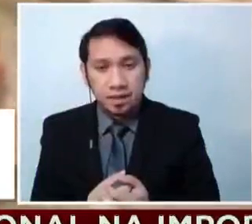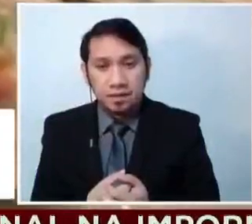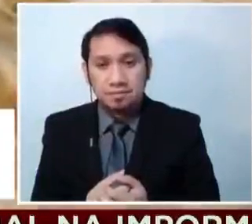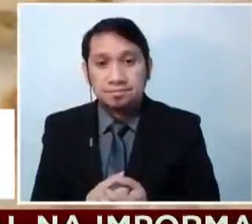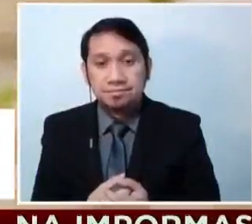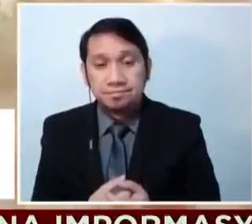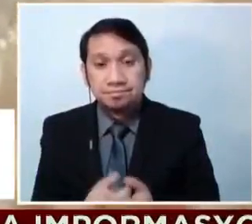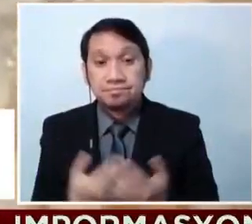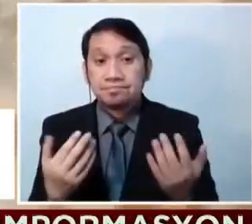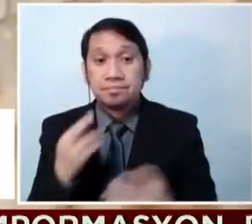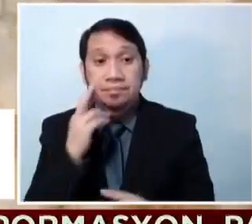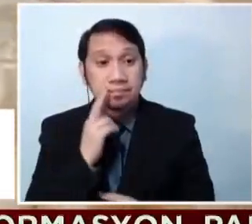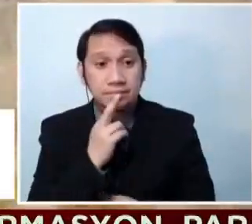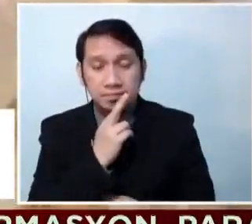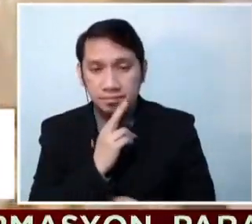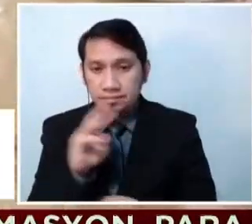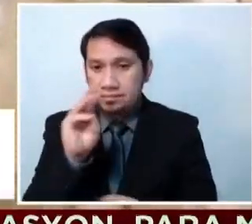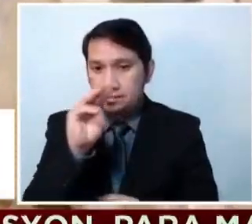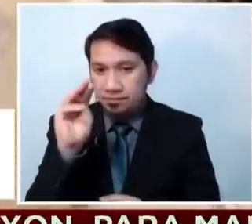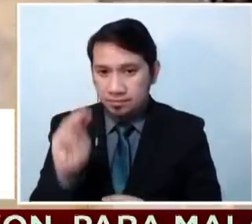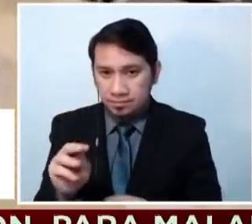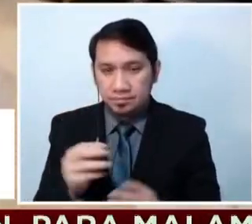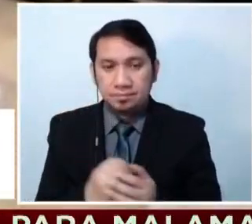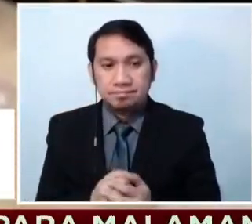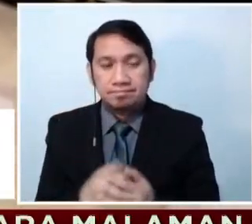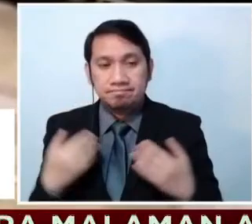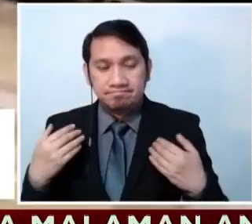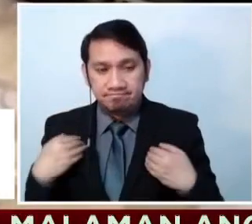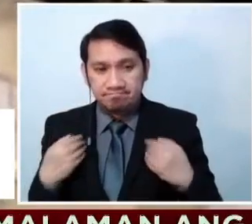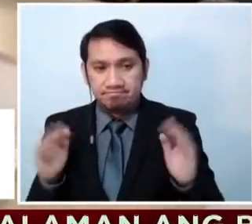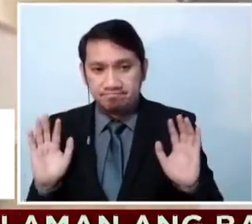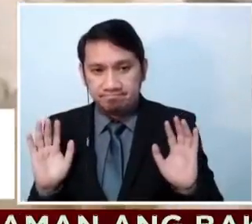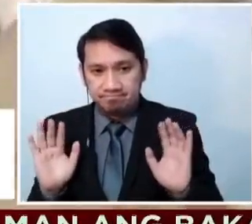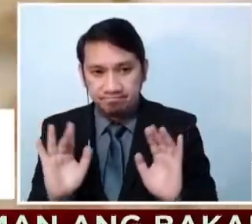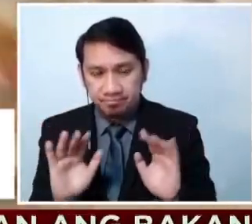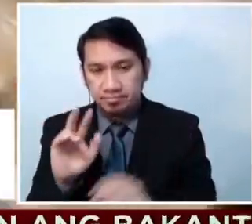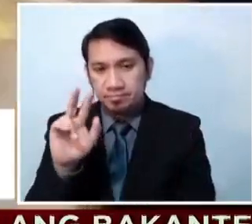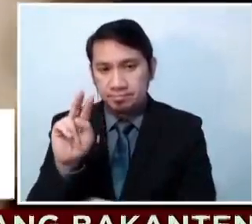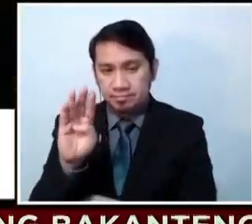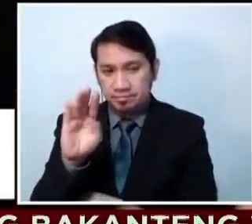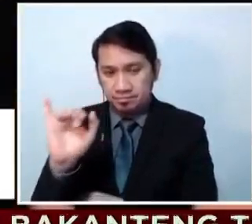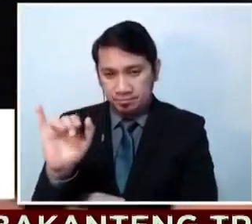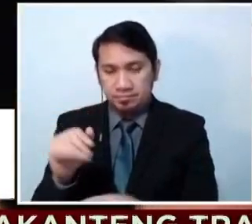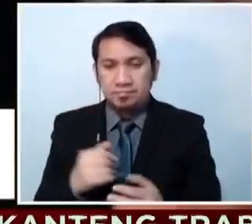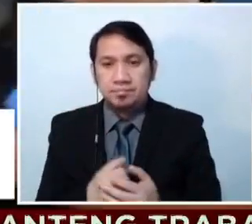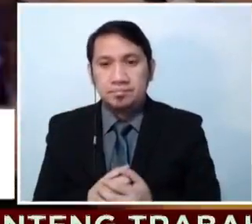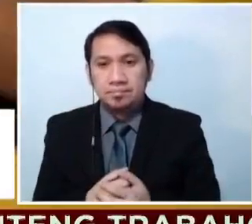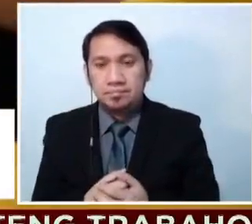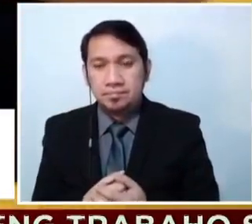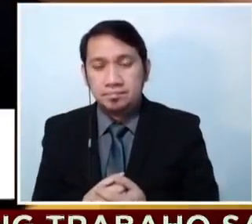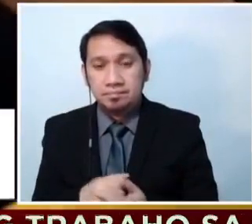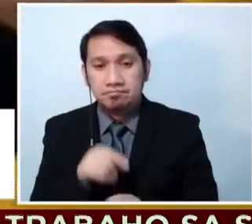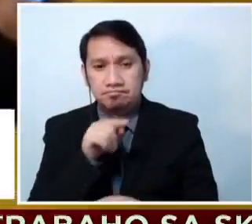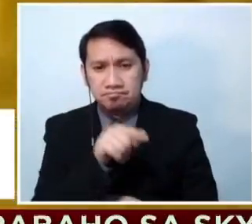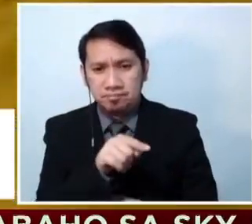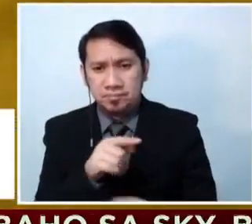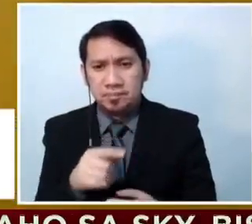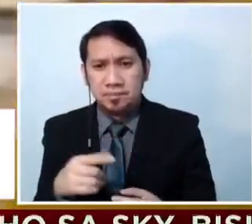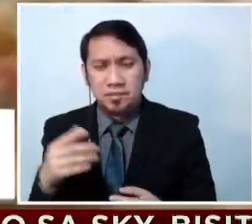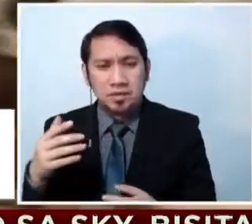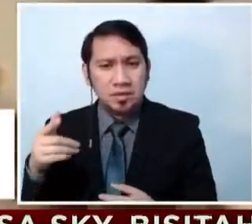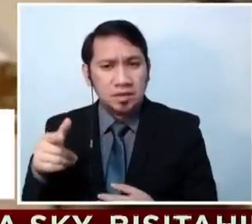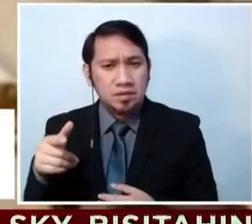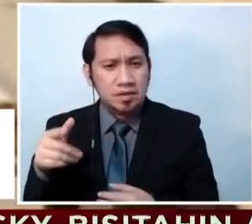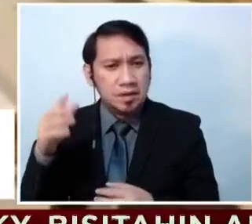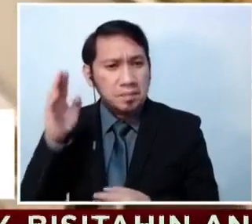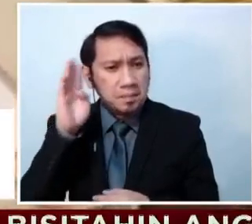Sa isang restaurant sa Maynila, agad pinaligiran ang NBI Special Projects Team at BOC Intelligence Group si Customs Section Chief Josie